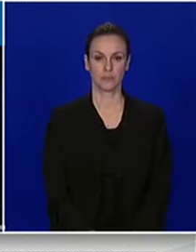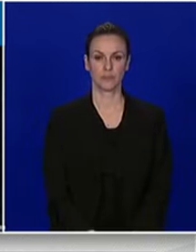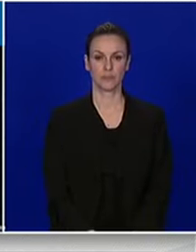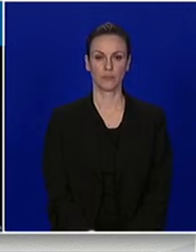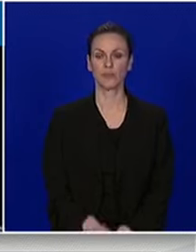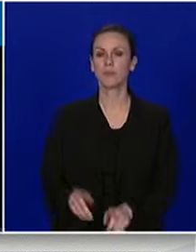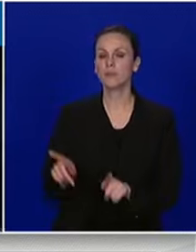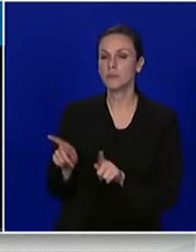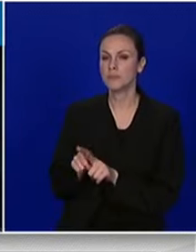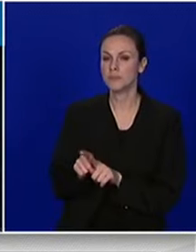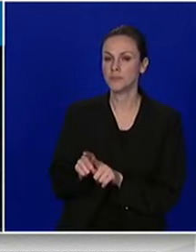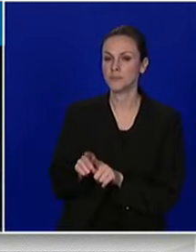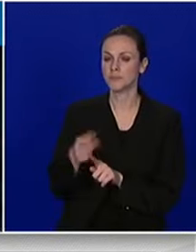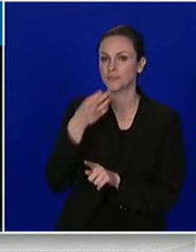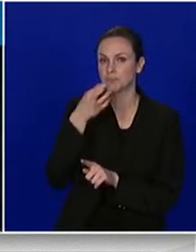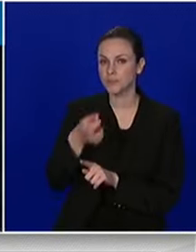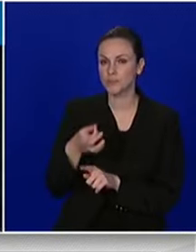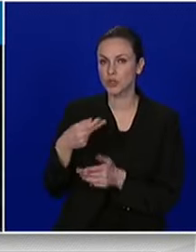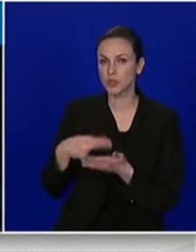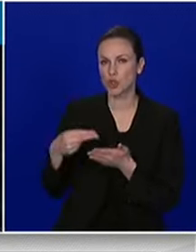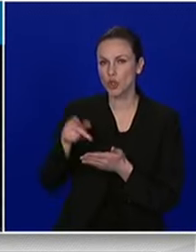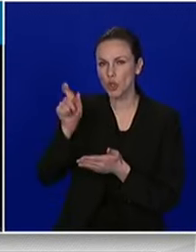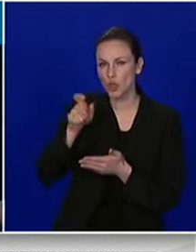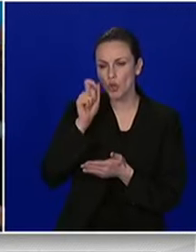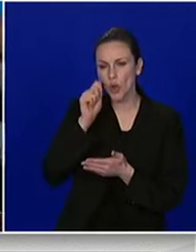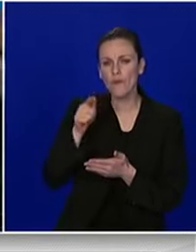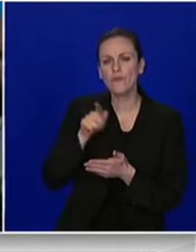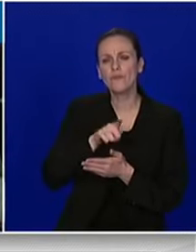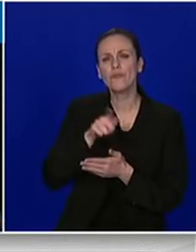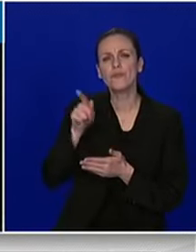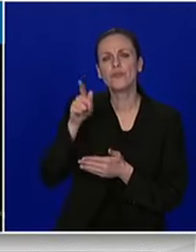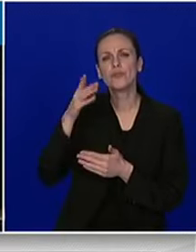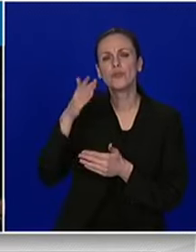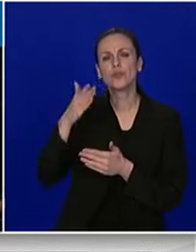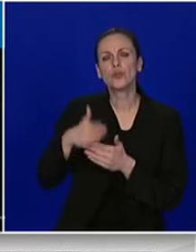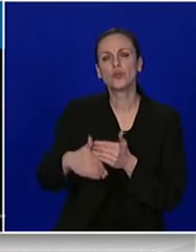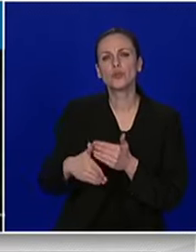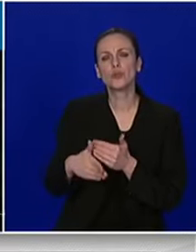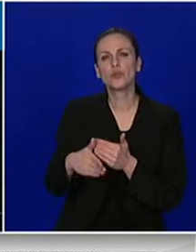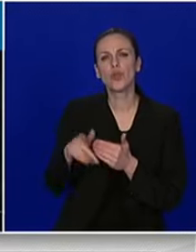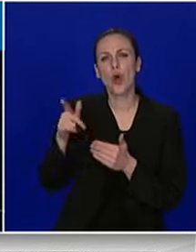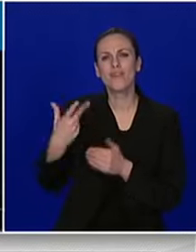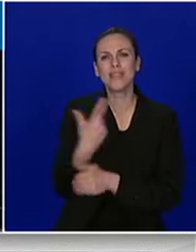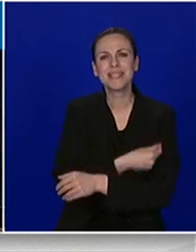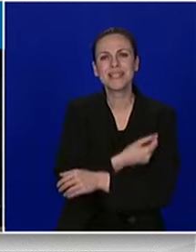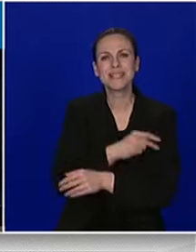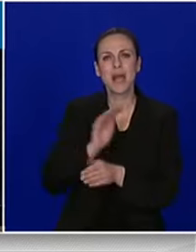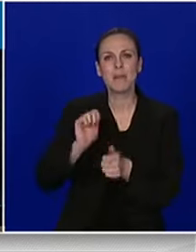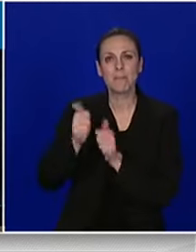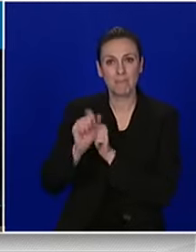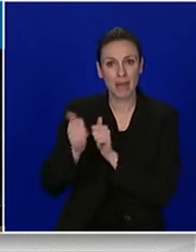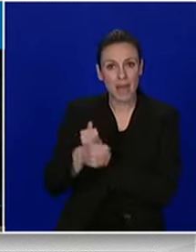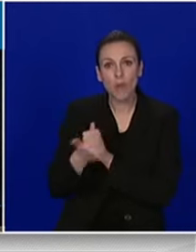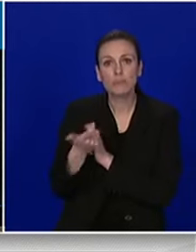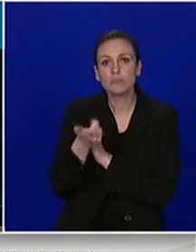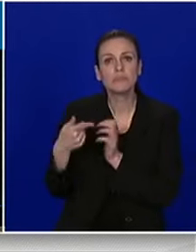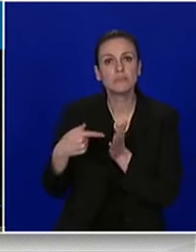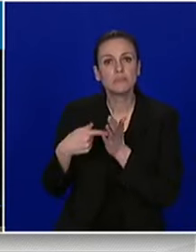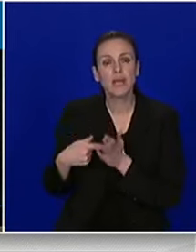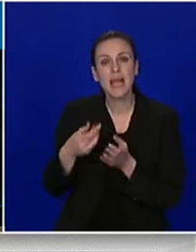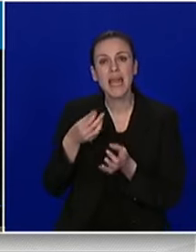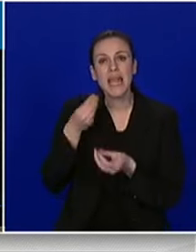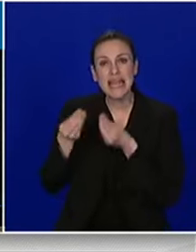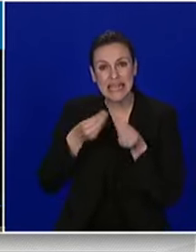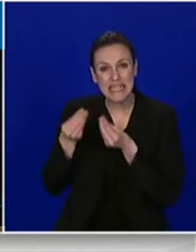Isto tako, možete nam reći do kud se stiglo sa cijepljenjem preko reda, što pokazuju izvješća, ili